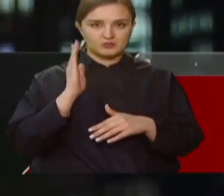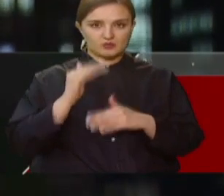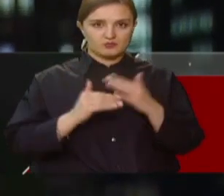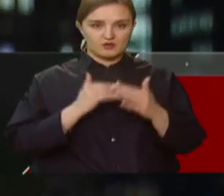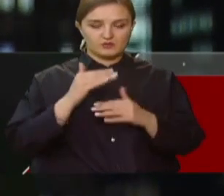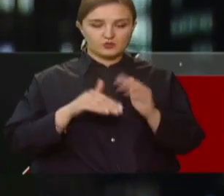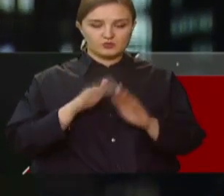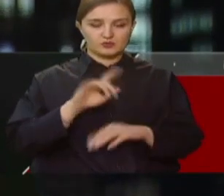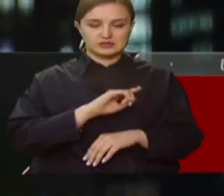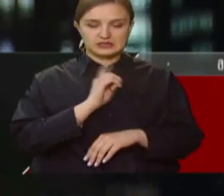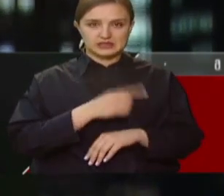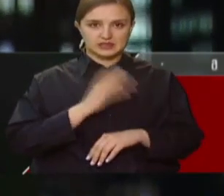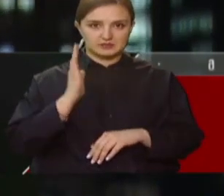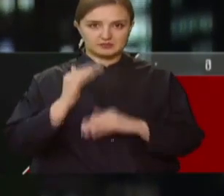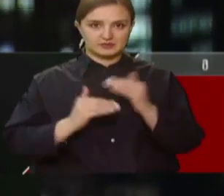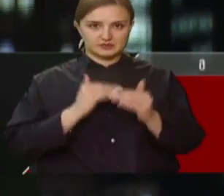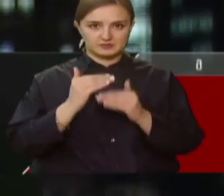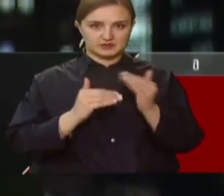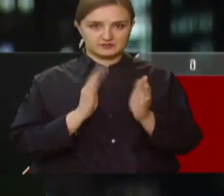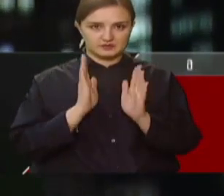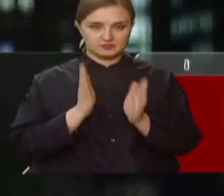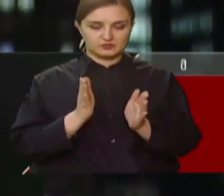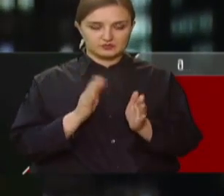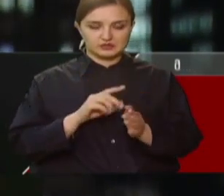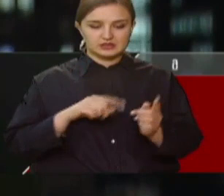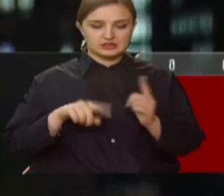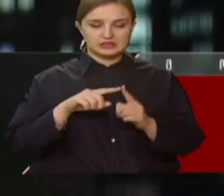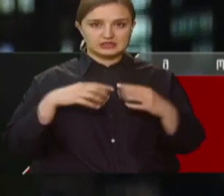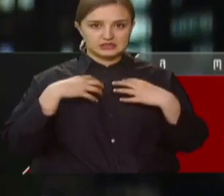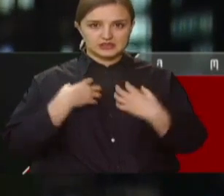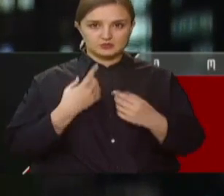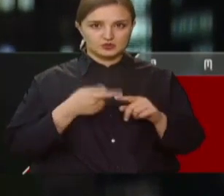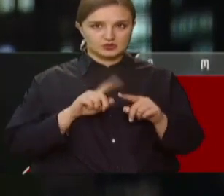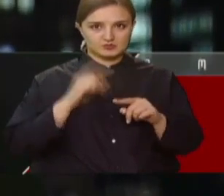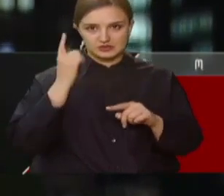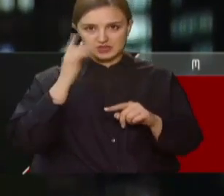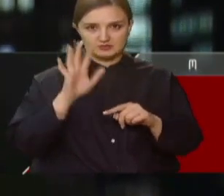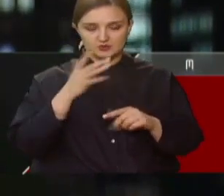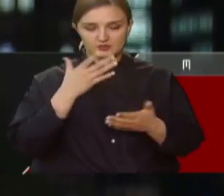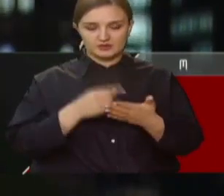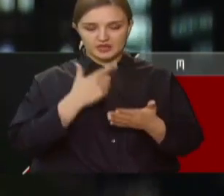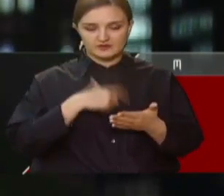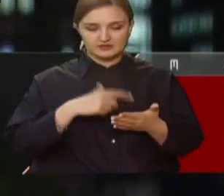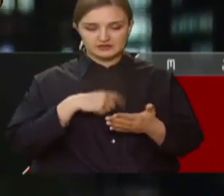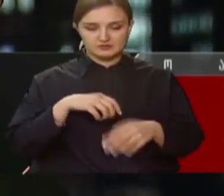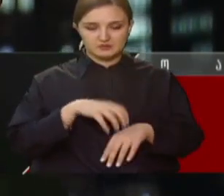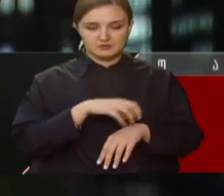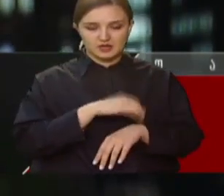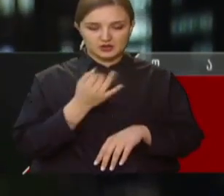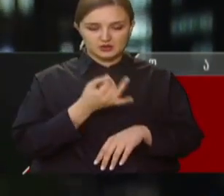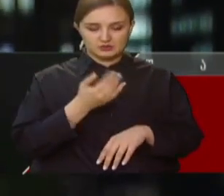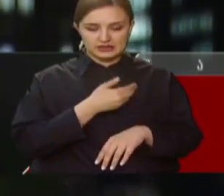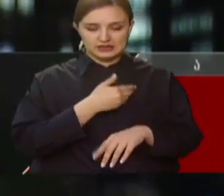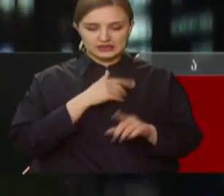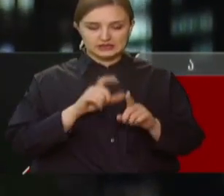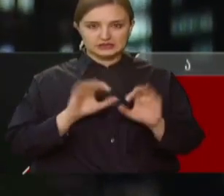კიდევ უფრო მყარი სამომავლო პერსპექტივები ექნებოდა. სამწუხაროდ ისინი ამაზე არ ფიქრობენ, ფიქრობენ თავისი პარტიული ინტერესები, როგორ უკაცრავად კიდევ